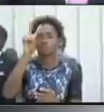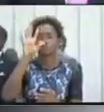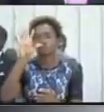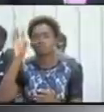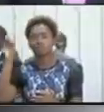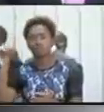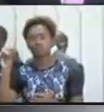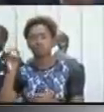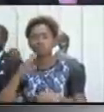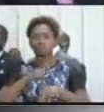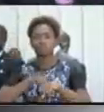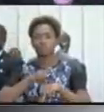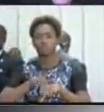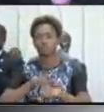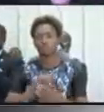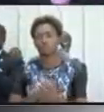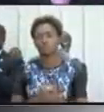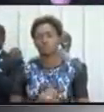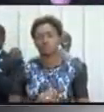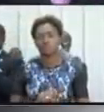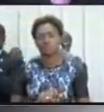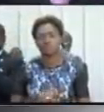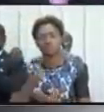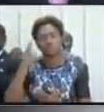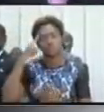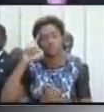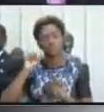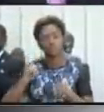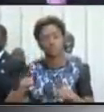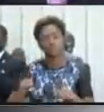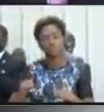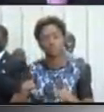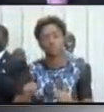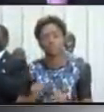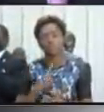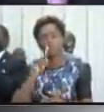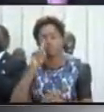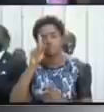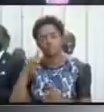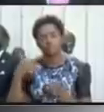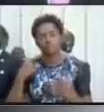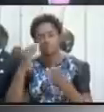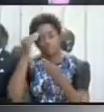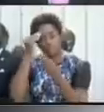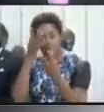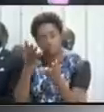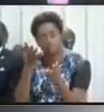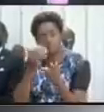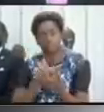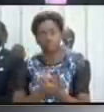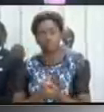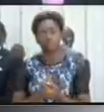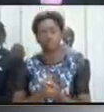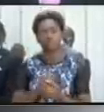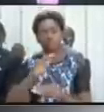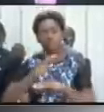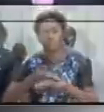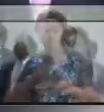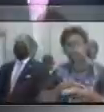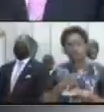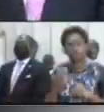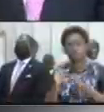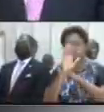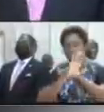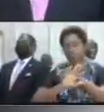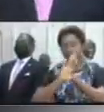appels heure. C'est-à-dire c'est pour permettre que un monde qui a une information sous affaire de